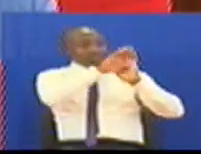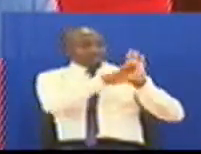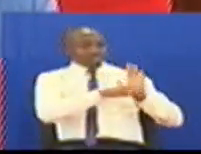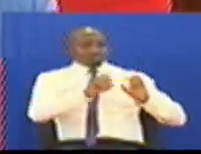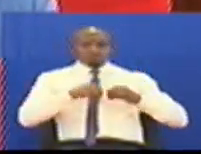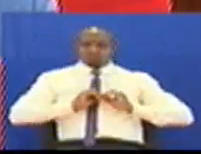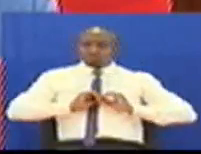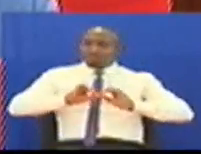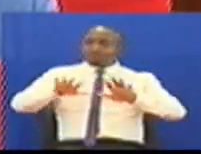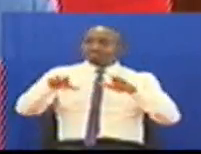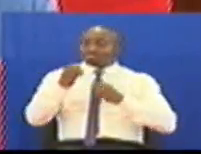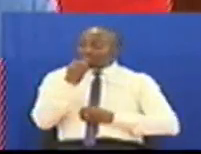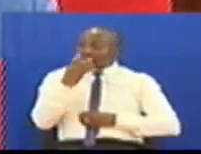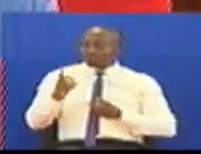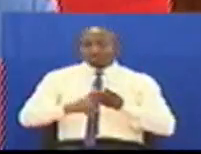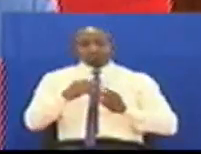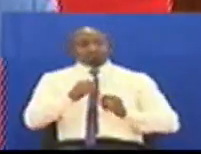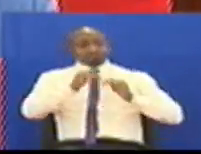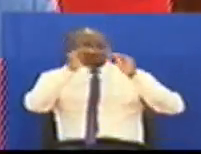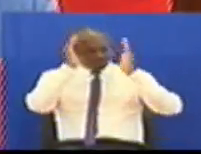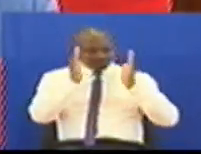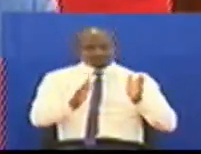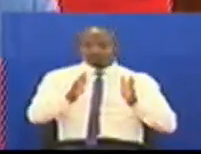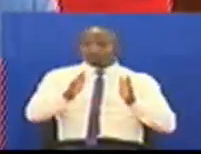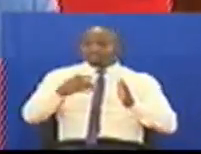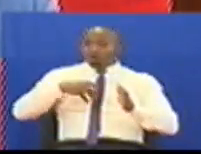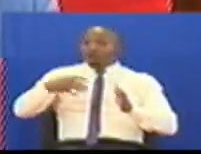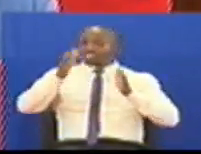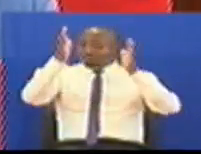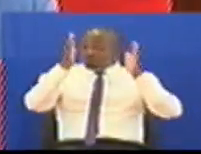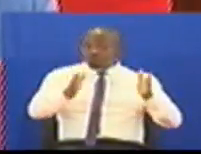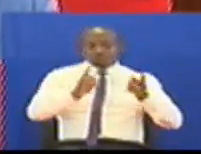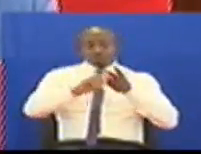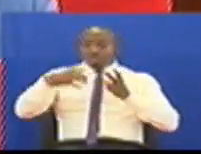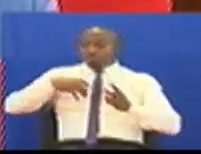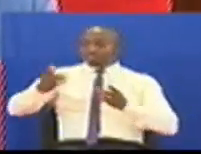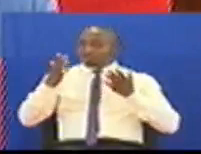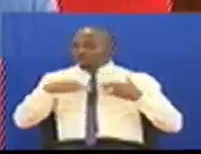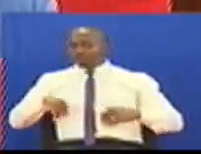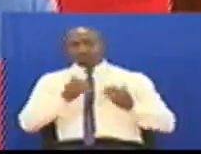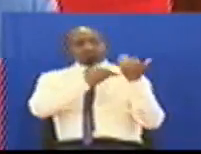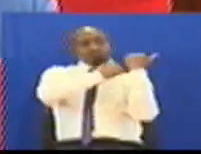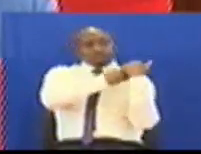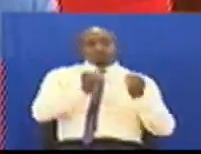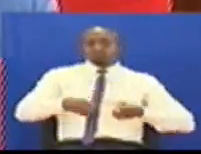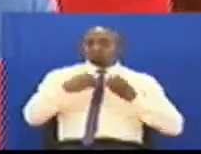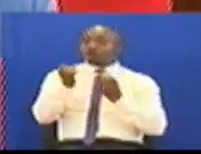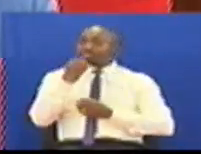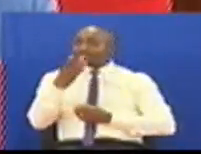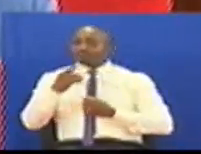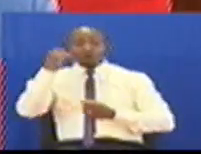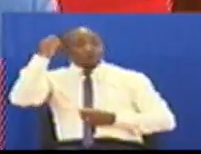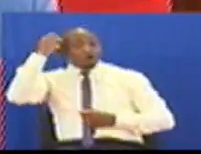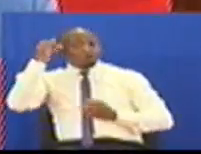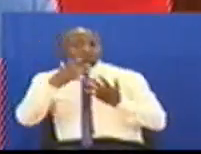taarifa kwamba ni waziri na mheshimiwa waziri mkuu ndio atakaohusika kutoa taarifa nani ana corona na wagonjwa